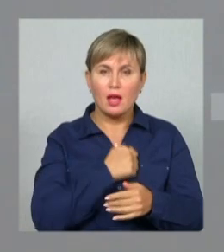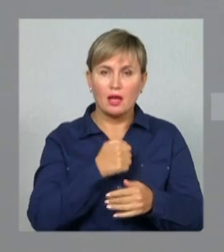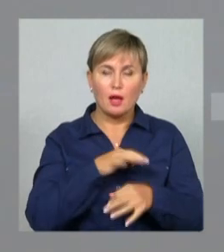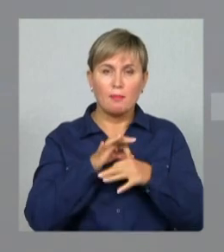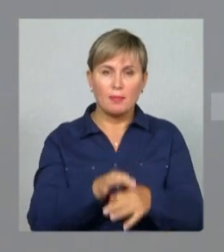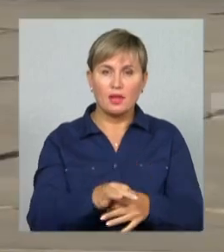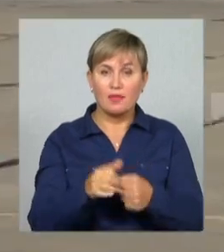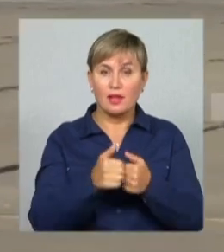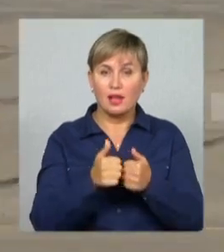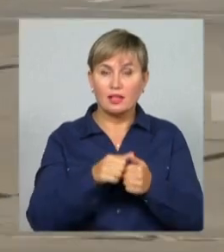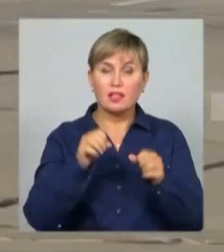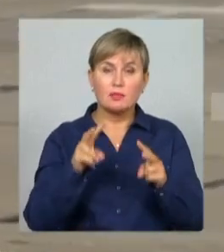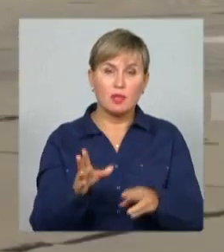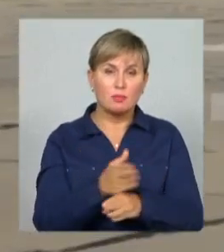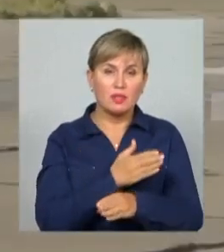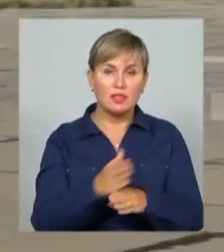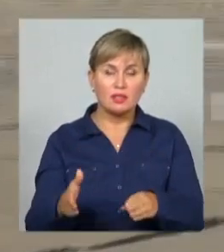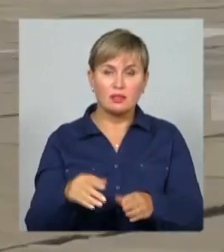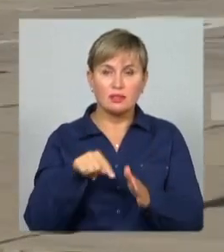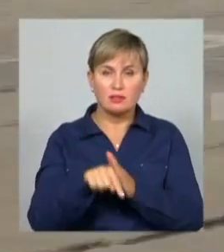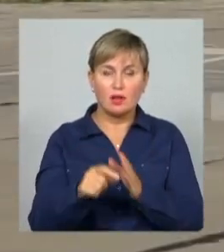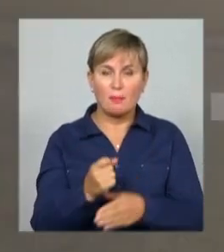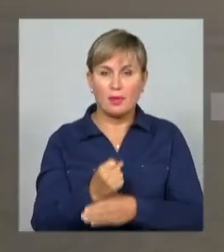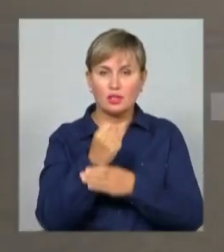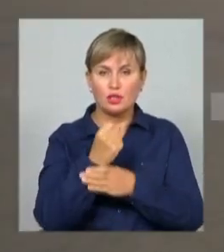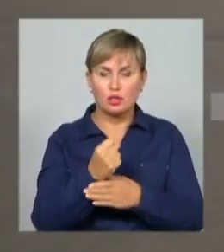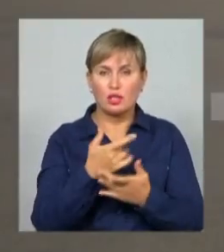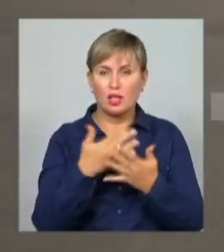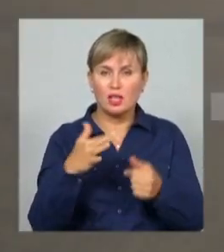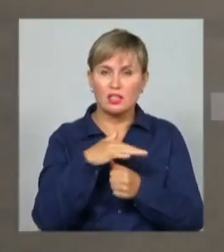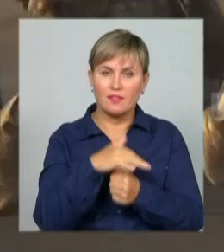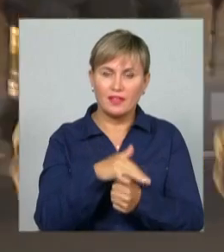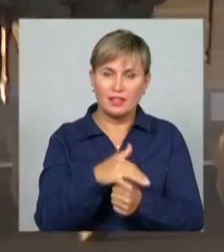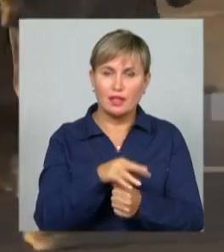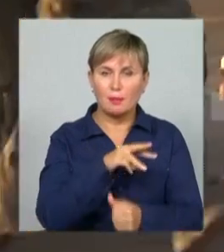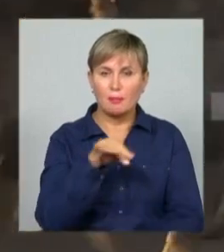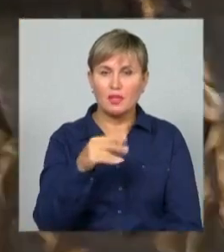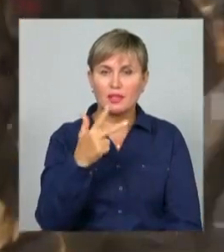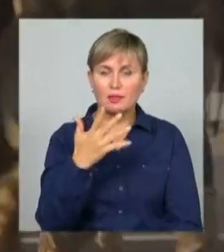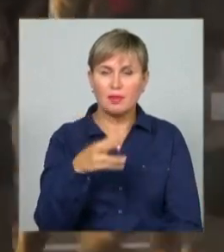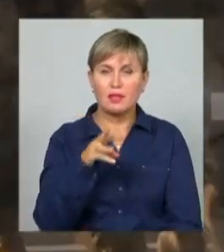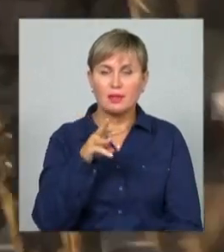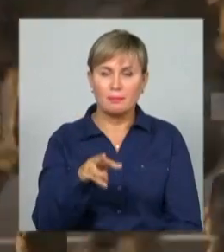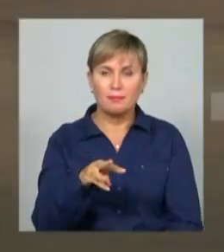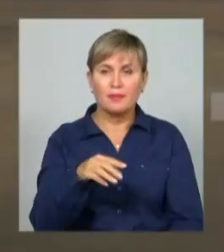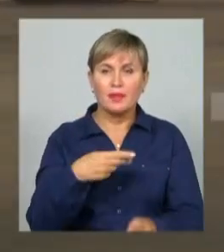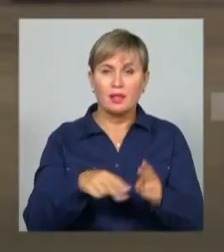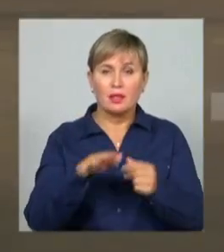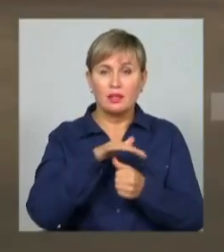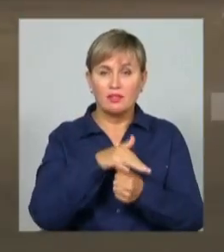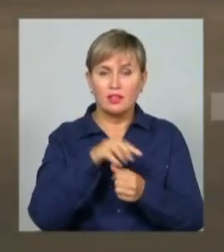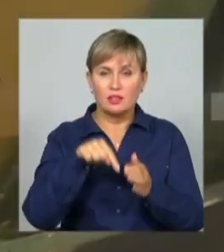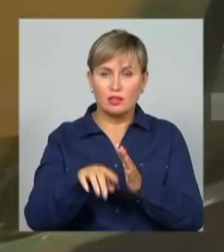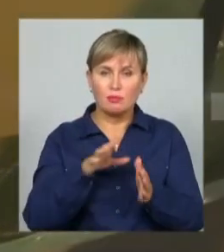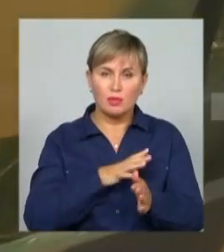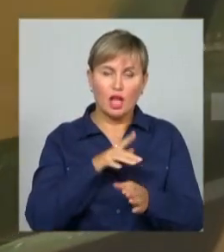провели десантирование спецподразделений при огневой поддержке ударных вертолетов Ми-35М. На внешней подвеске винтокрылых машин